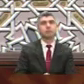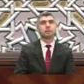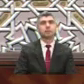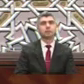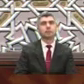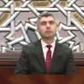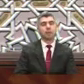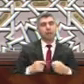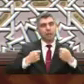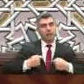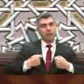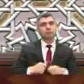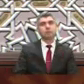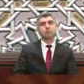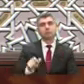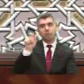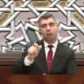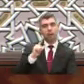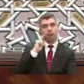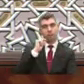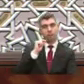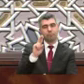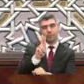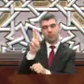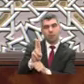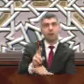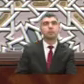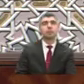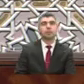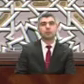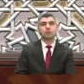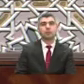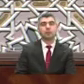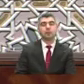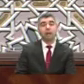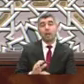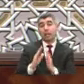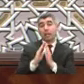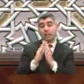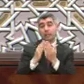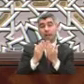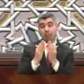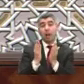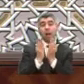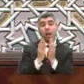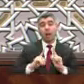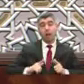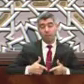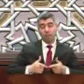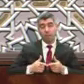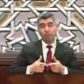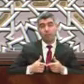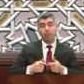السيد الرئيس المحترم، السيد النائب المحترم، إشارة في البداية أن الكتب المدرسية عرفت استقرارا